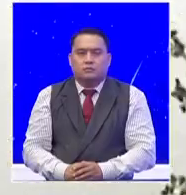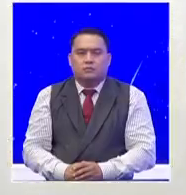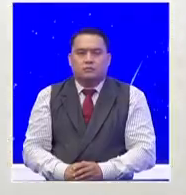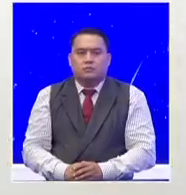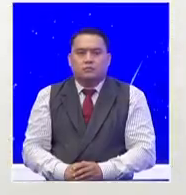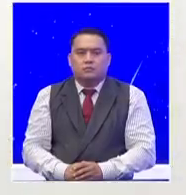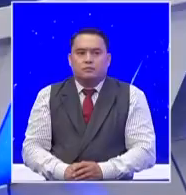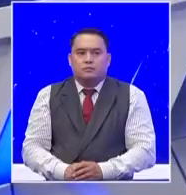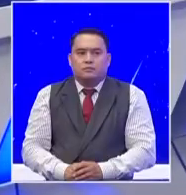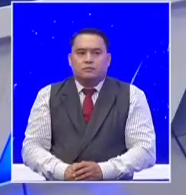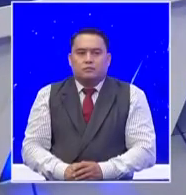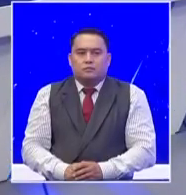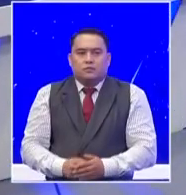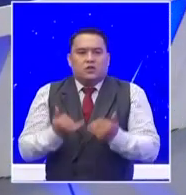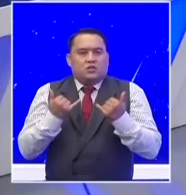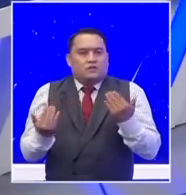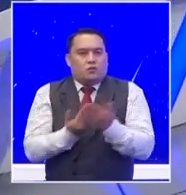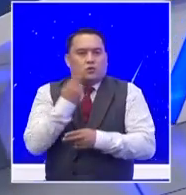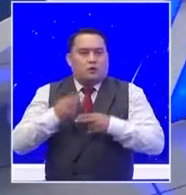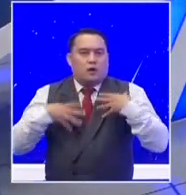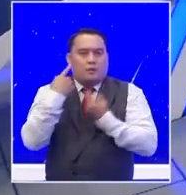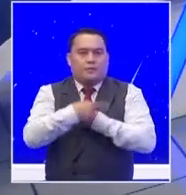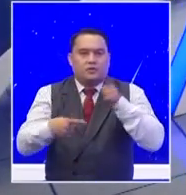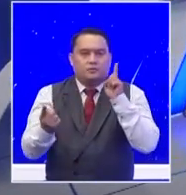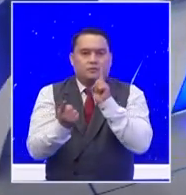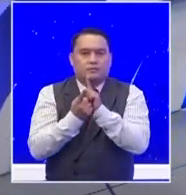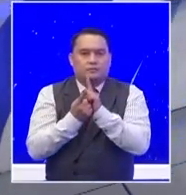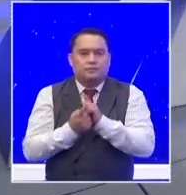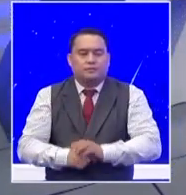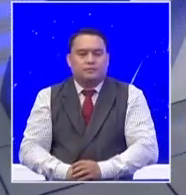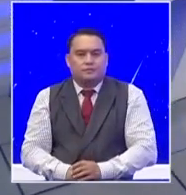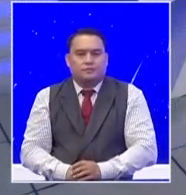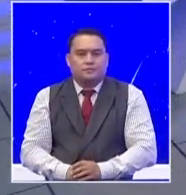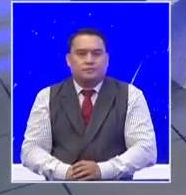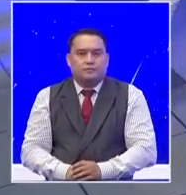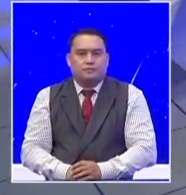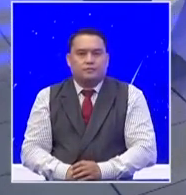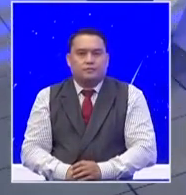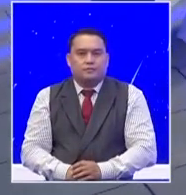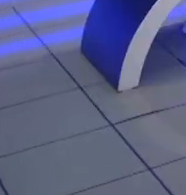Это была вся информация к этому часу. Спасибо за внимание. До свидания.